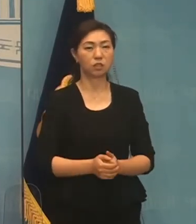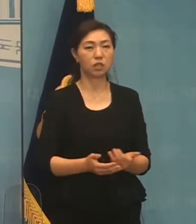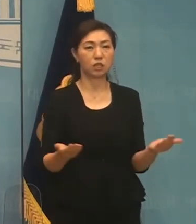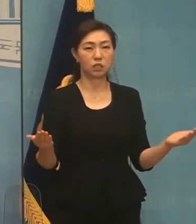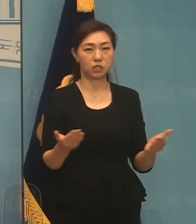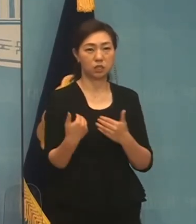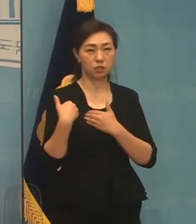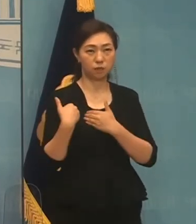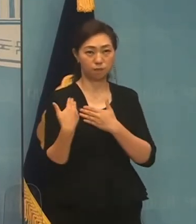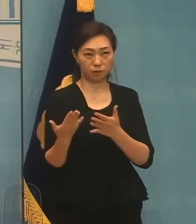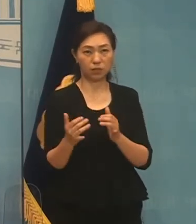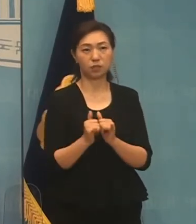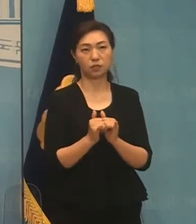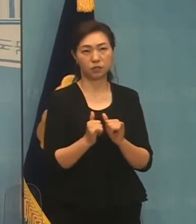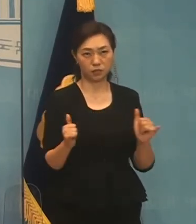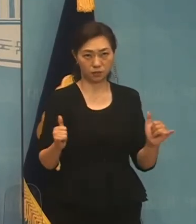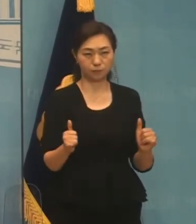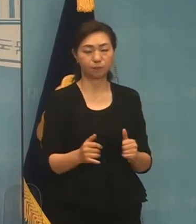직무유기한 자